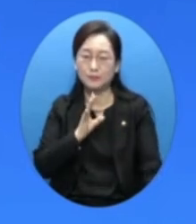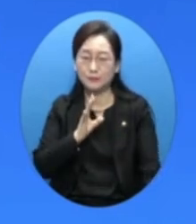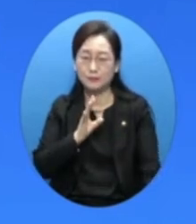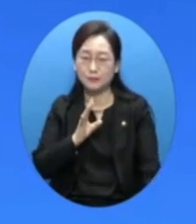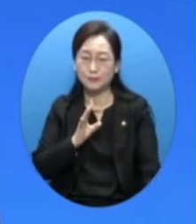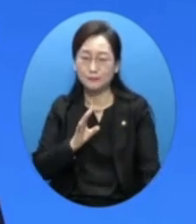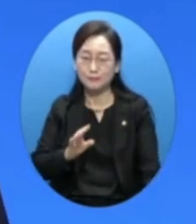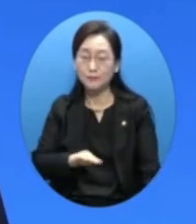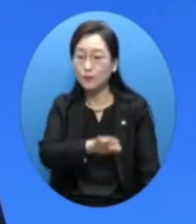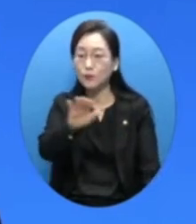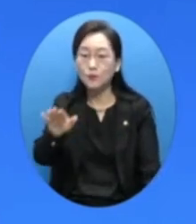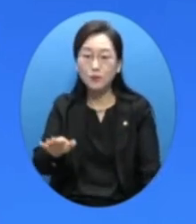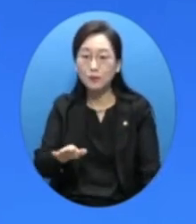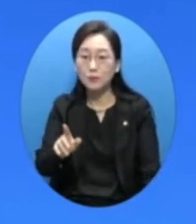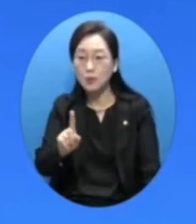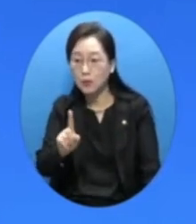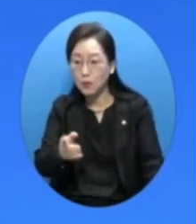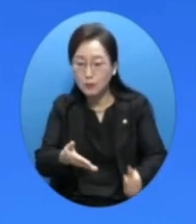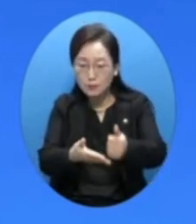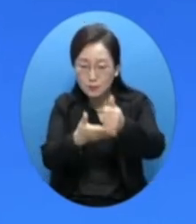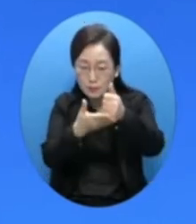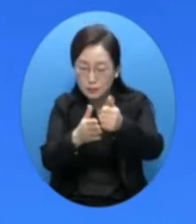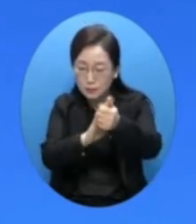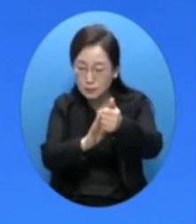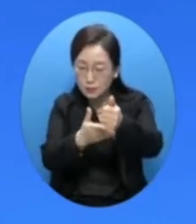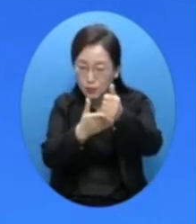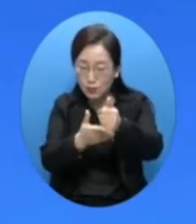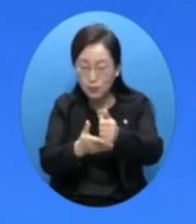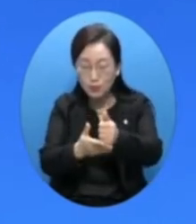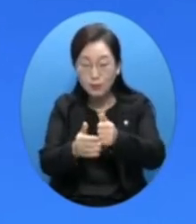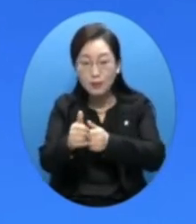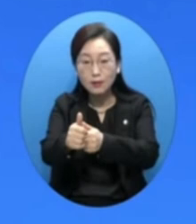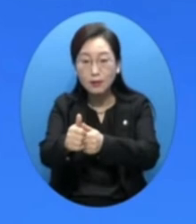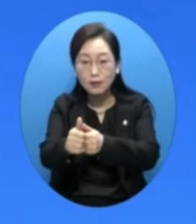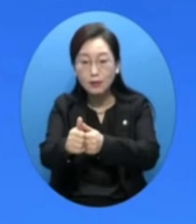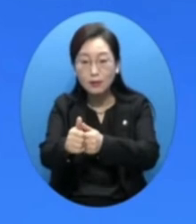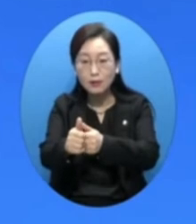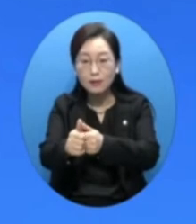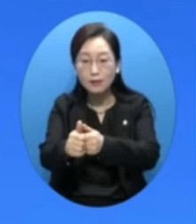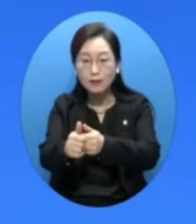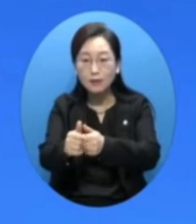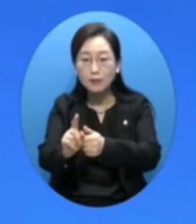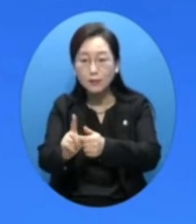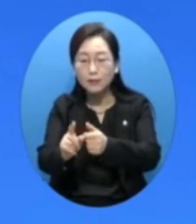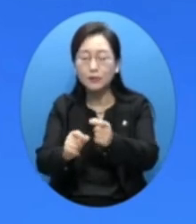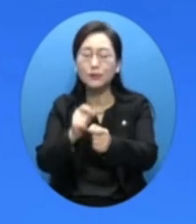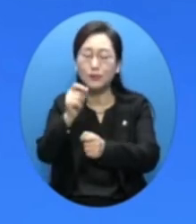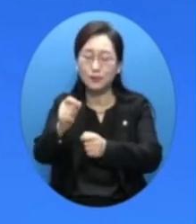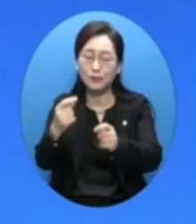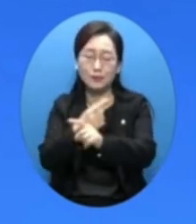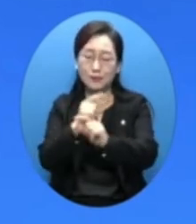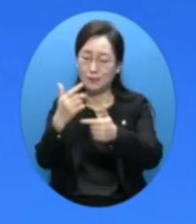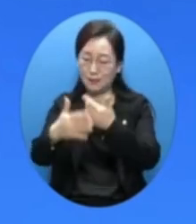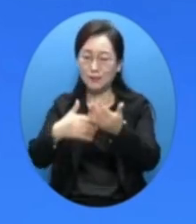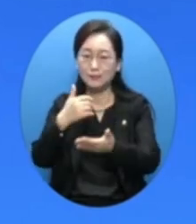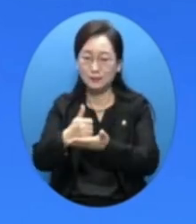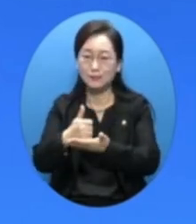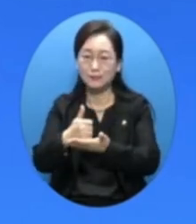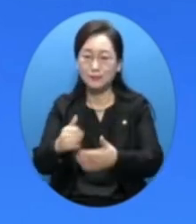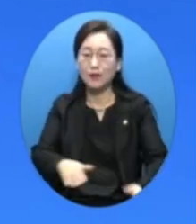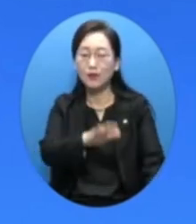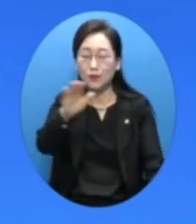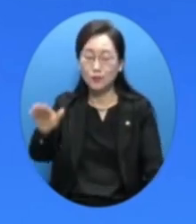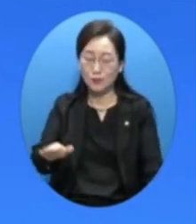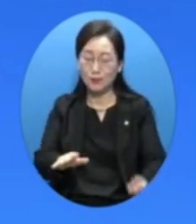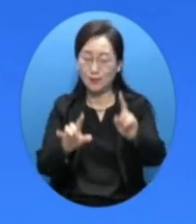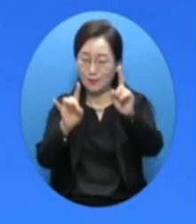우리가 무엇을 섬기며 살아가야 될 것입니까 영혼이 변치 않는 하나님 우리의